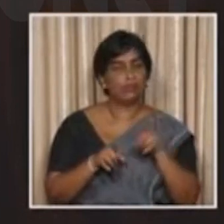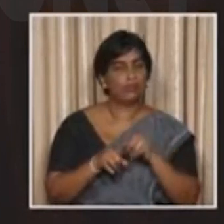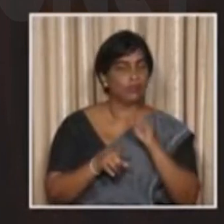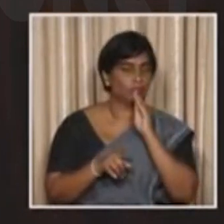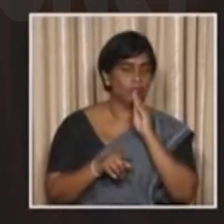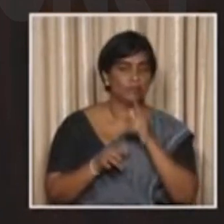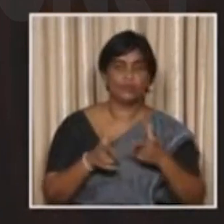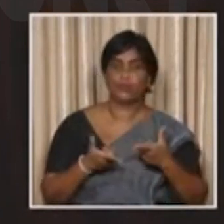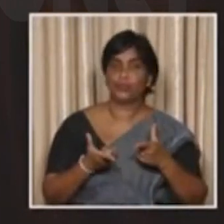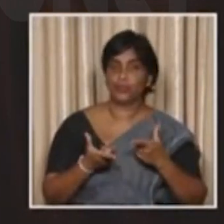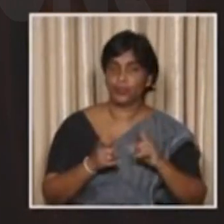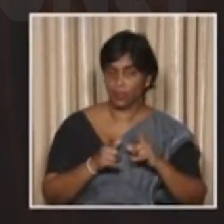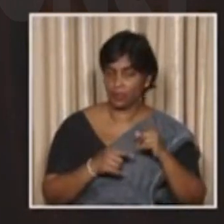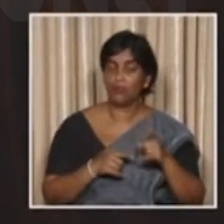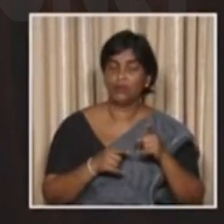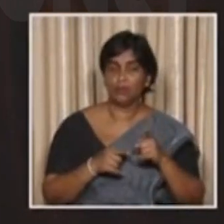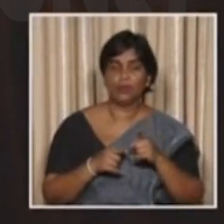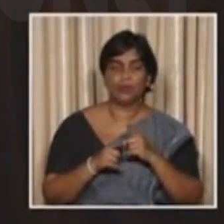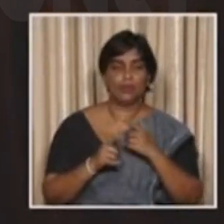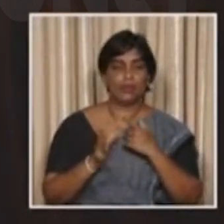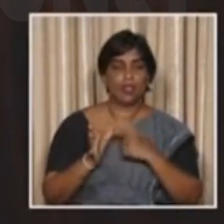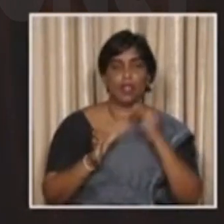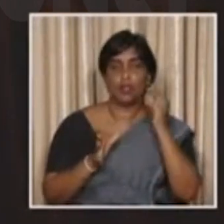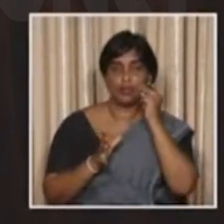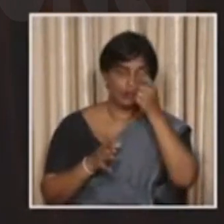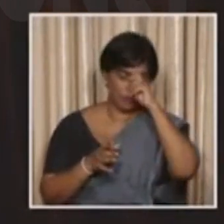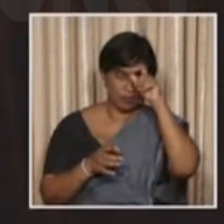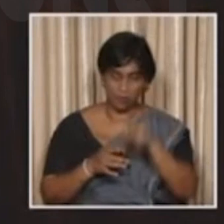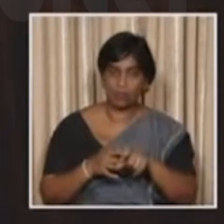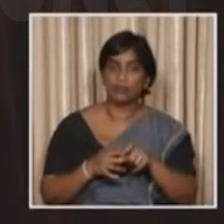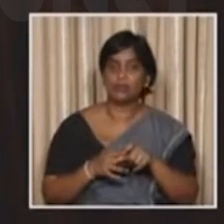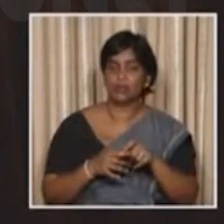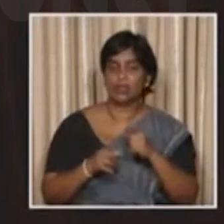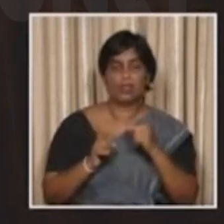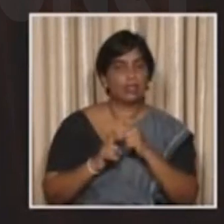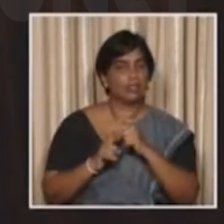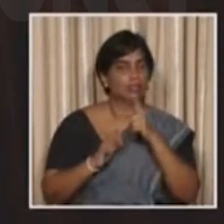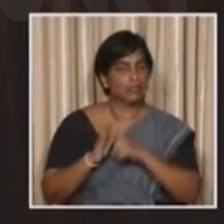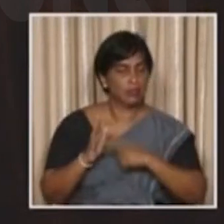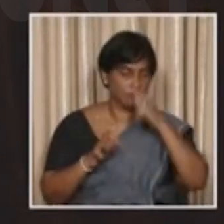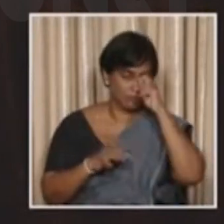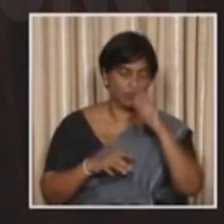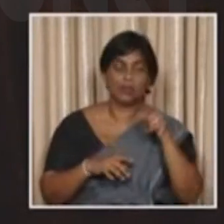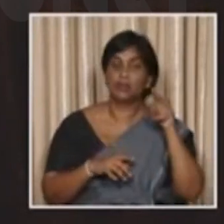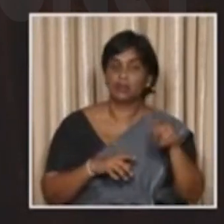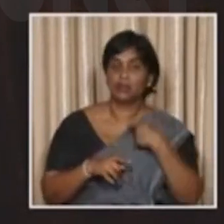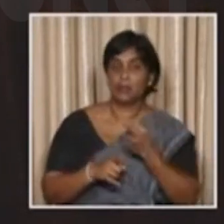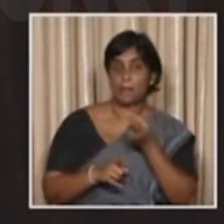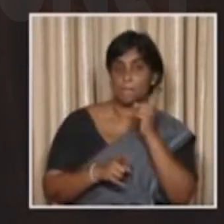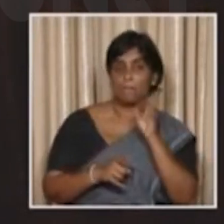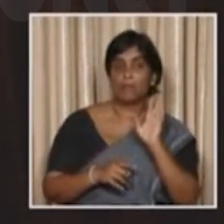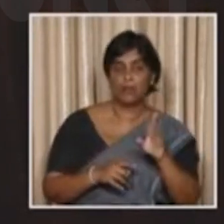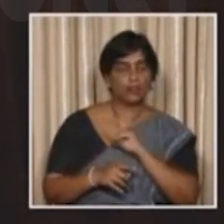එක්තරා YouTube නාලිකාවකට ගරු අනුර කුමාර දිසානායක මැතිතුමත් දයාසිරි ජයසේකර මැතිතුමත් එතුමාට තර්ජනය කළ